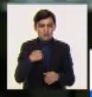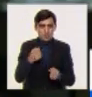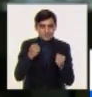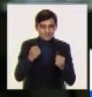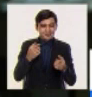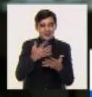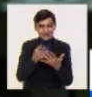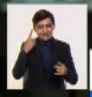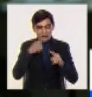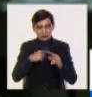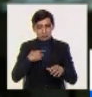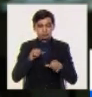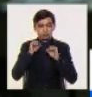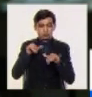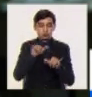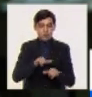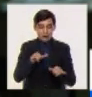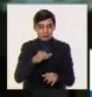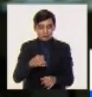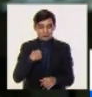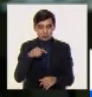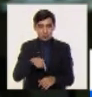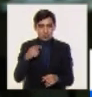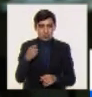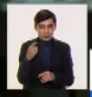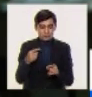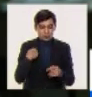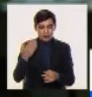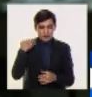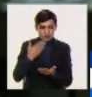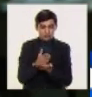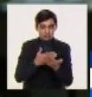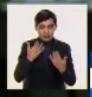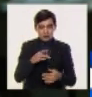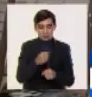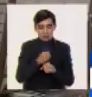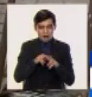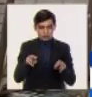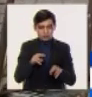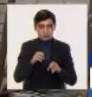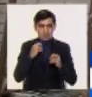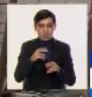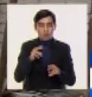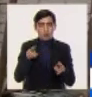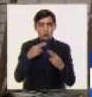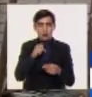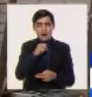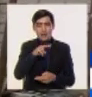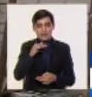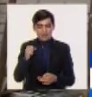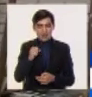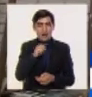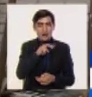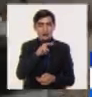тренажеры дену? Куда? Ну, у меня все-таки здесь хозяйство. Так же это дело не делается. Клуб «Альфа-Авиа» уже 20